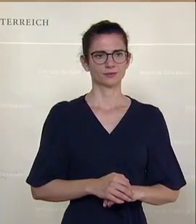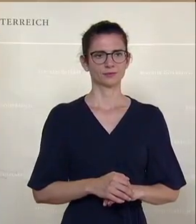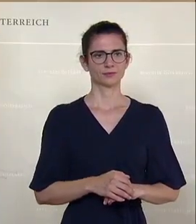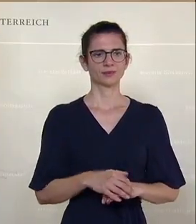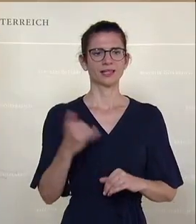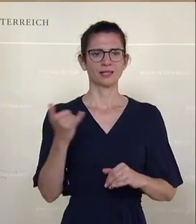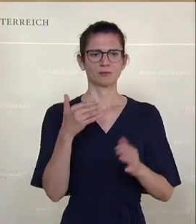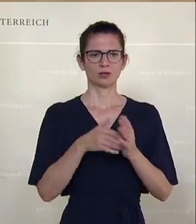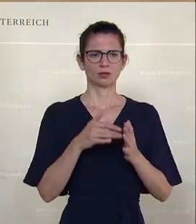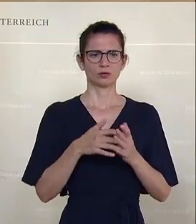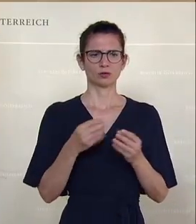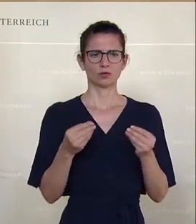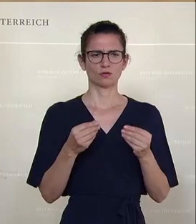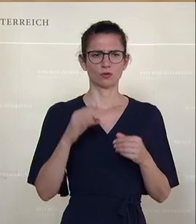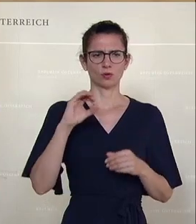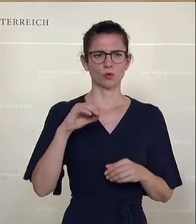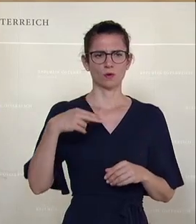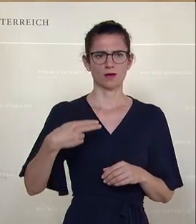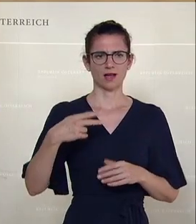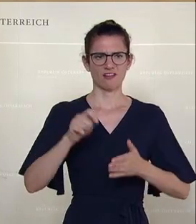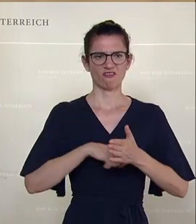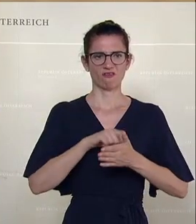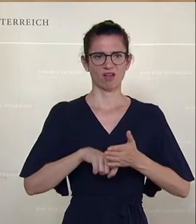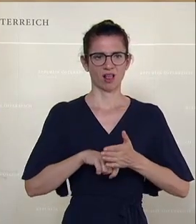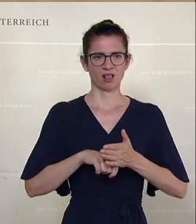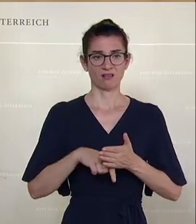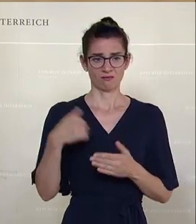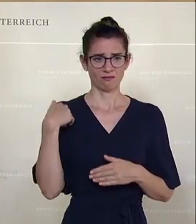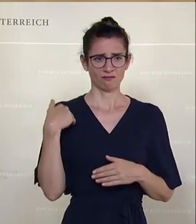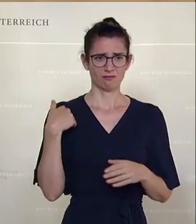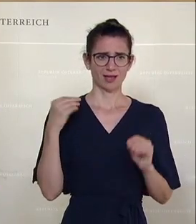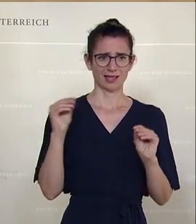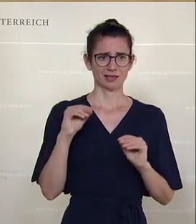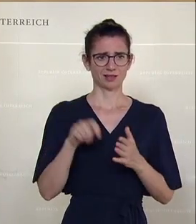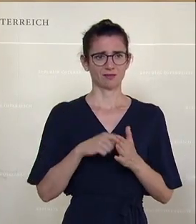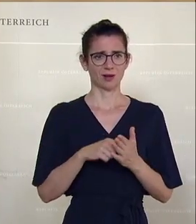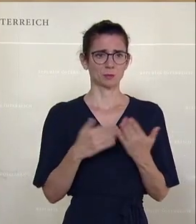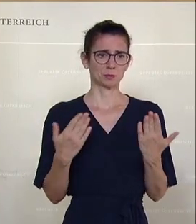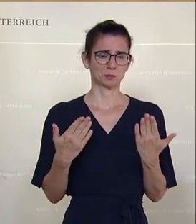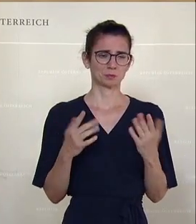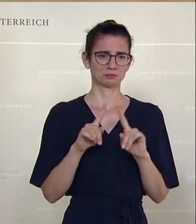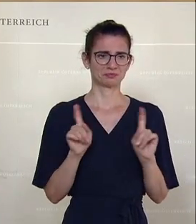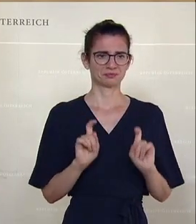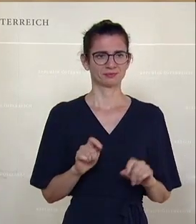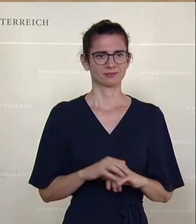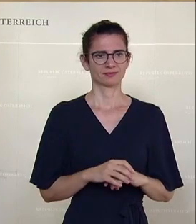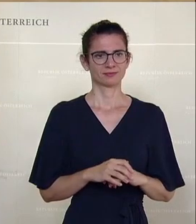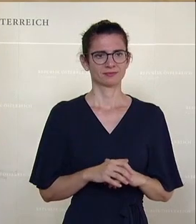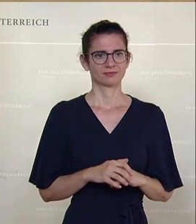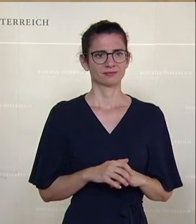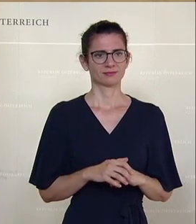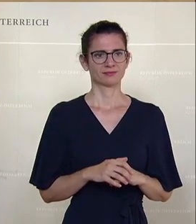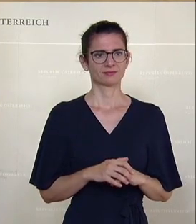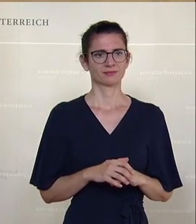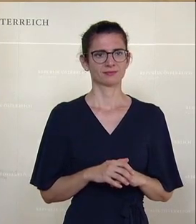der letzten ÖH-Wahl, wenn man das überhaupt so nennen kann, dass das eine Wahl war. Ich meine, es gibt immer zwei